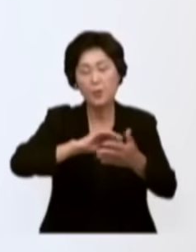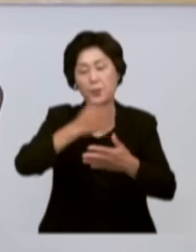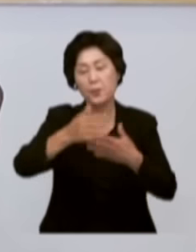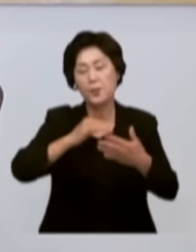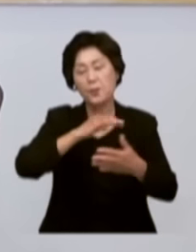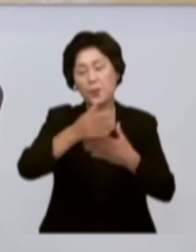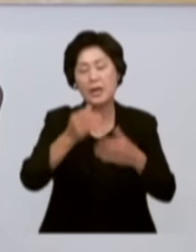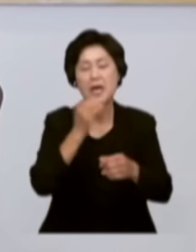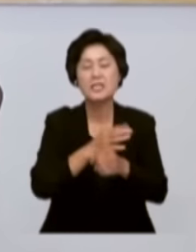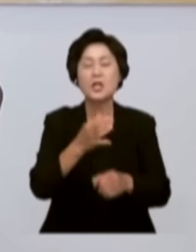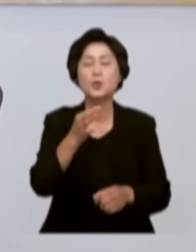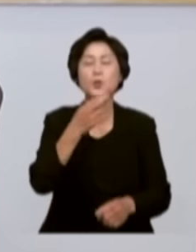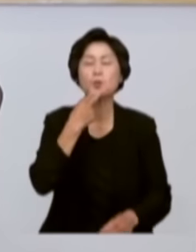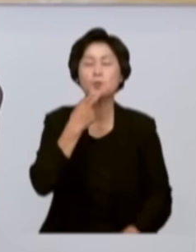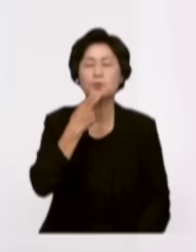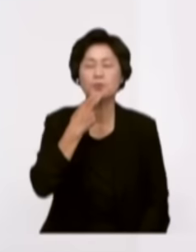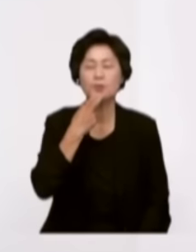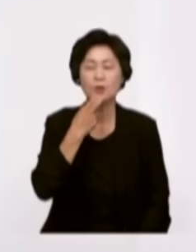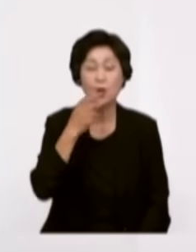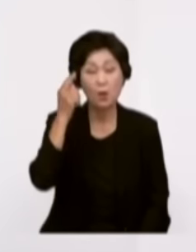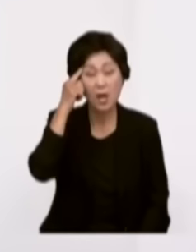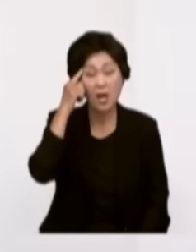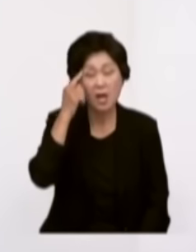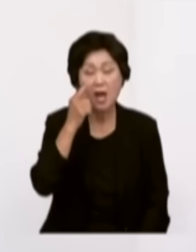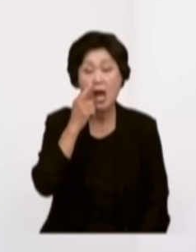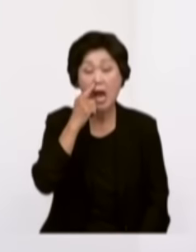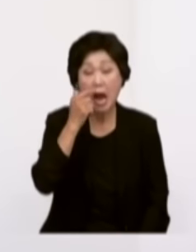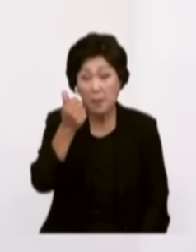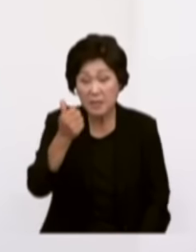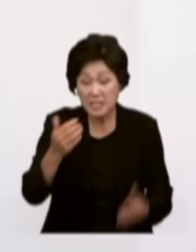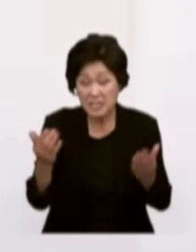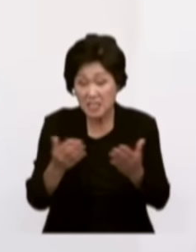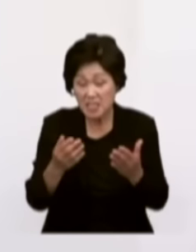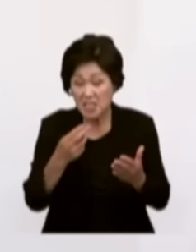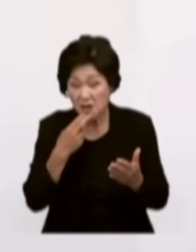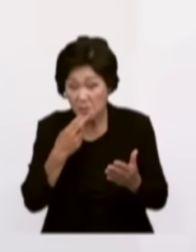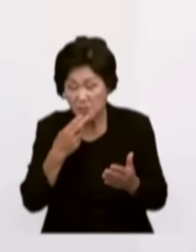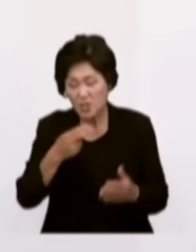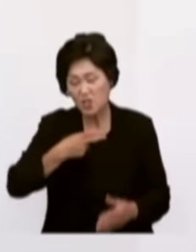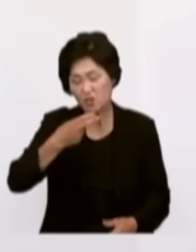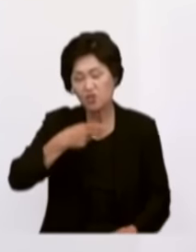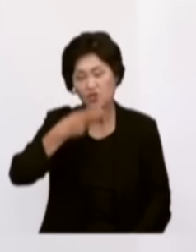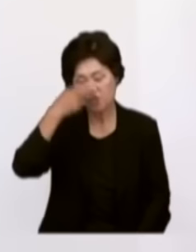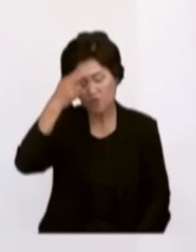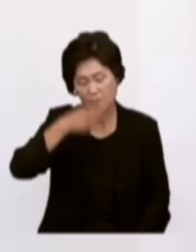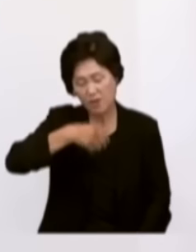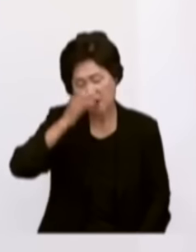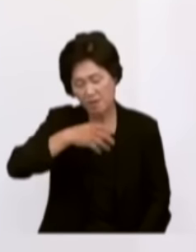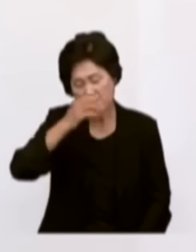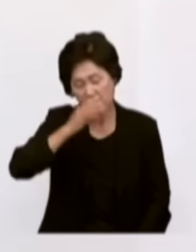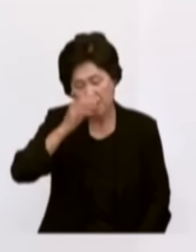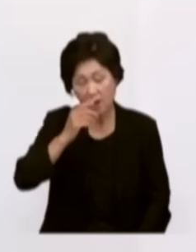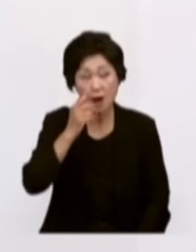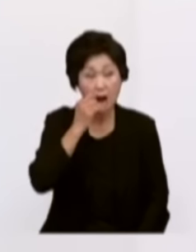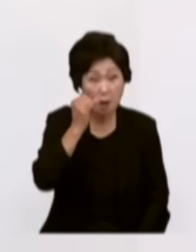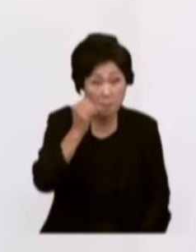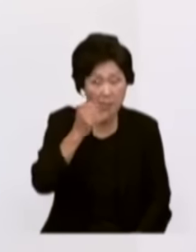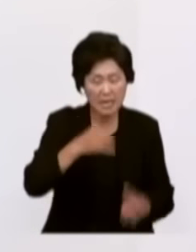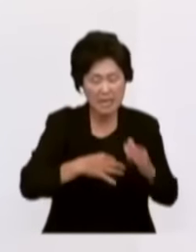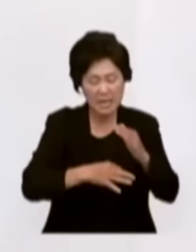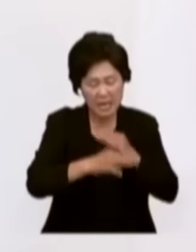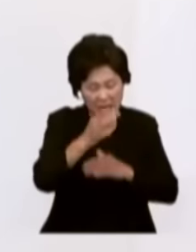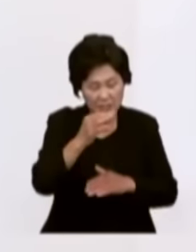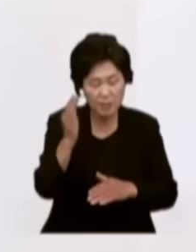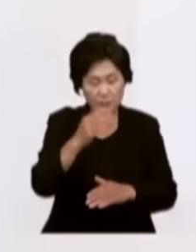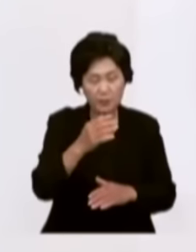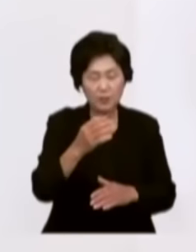못했어요. 왜냐면 아버지는 일을 아예 안 하셨고 술만 드셨고 어머니는 우리 때문에 아침 6시부터 나가서 일을 하셔서